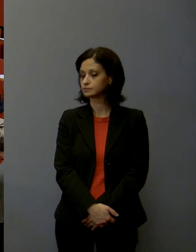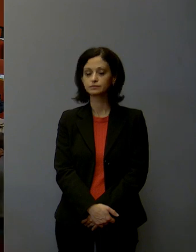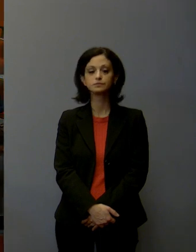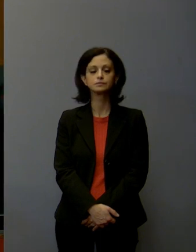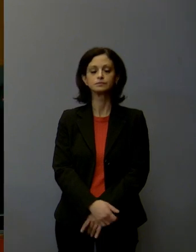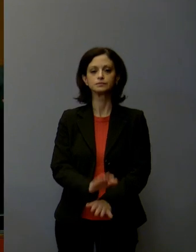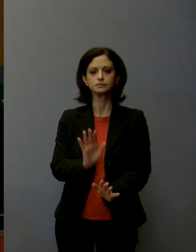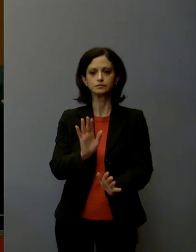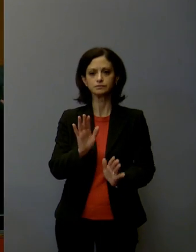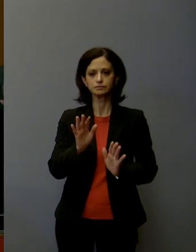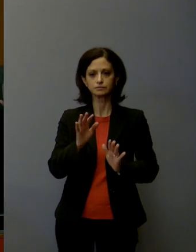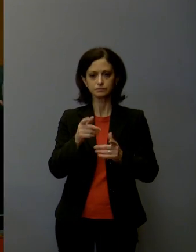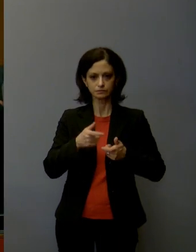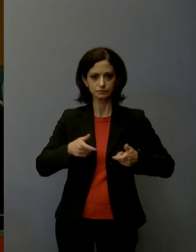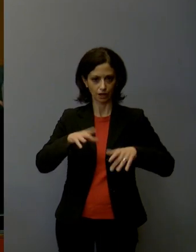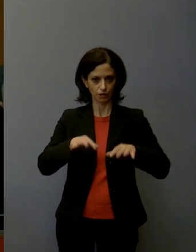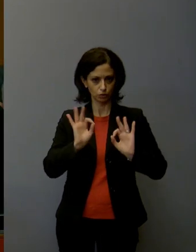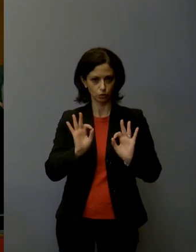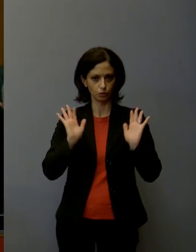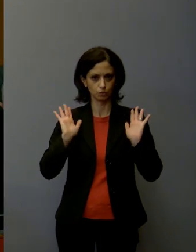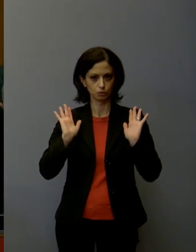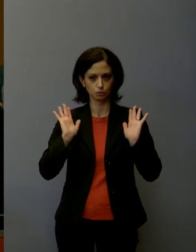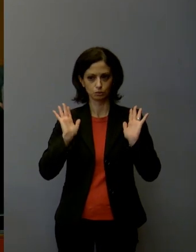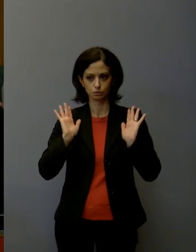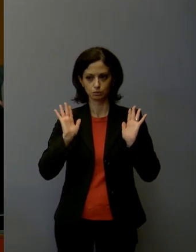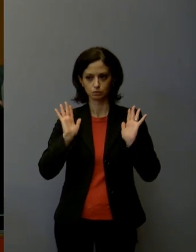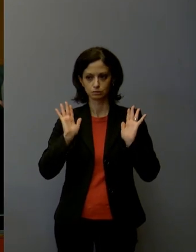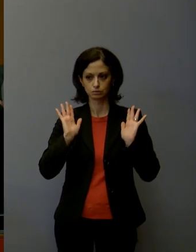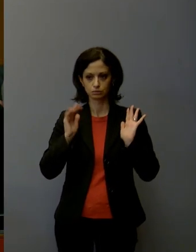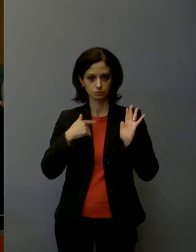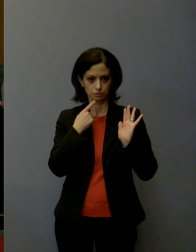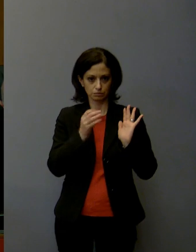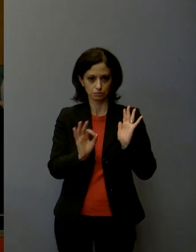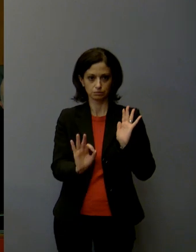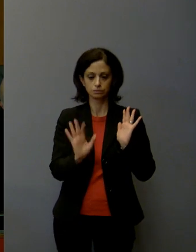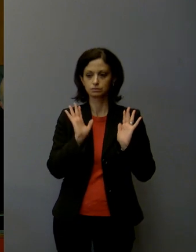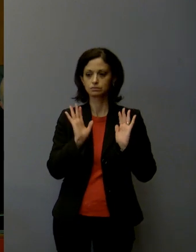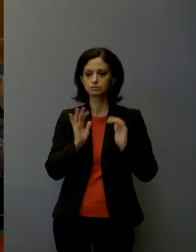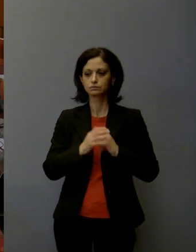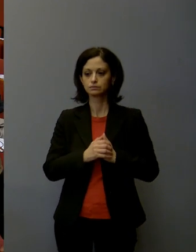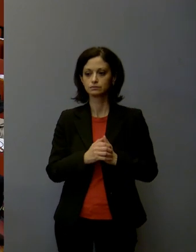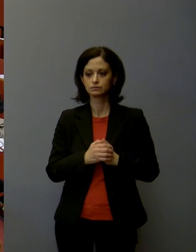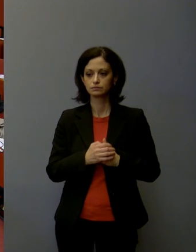prego no no la seduta non è sospesa eh nessuno ha sospeso la seduta ci manca